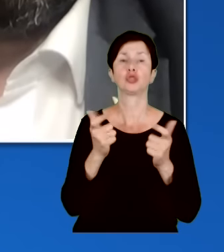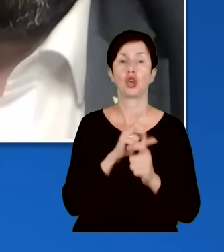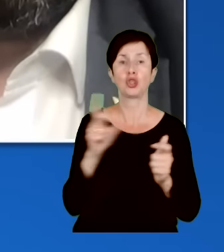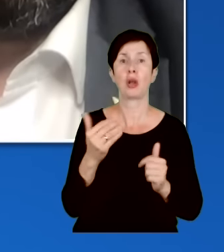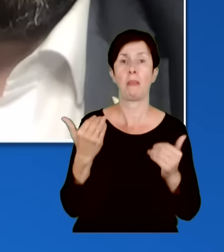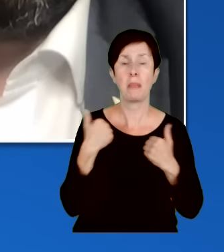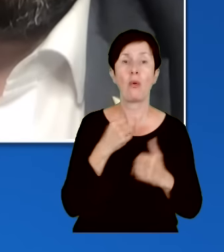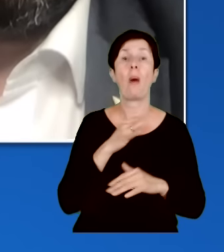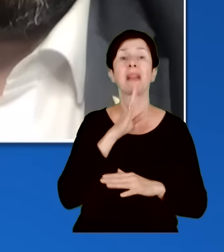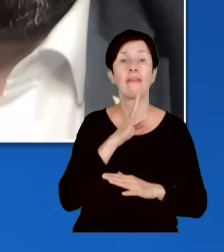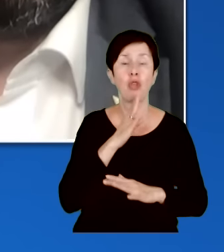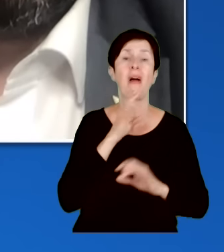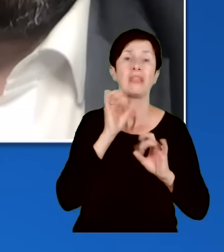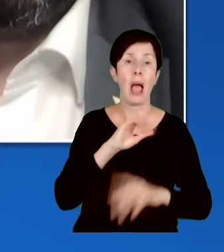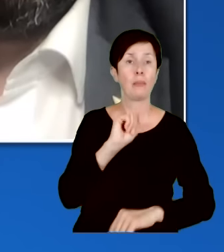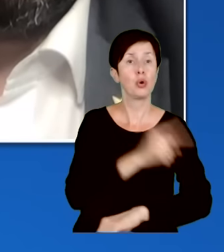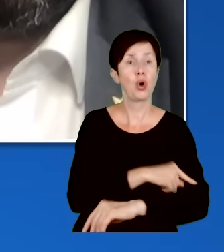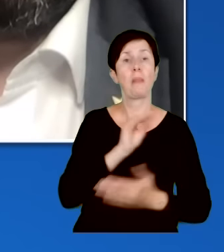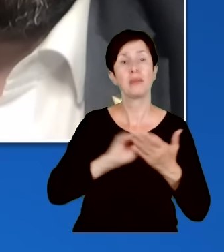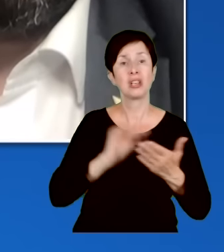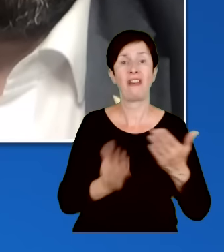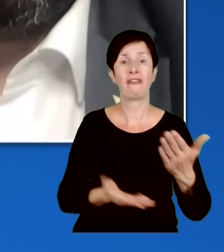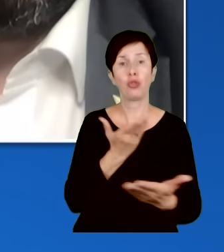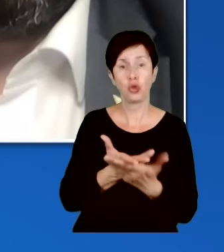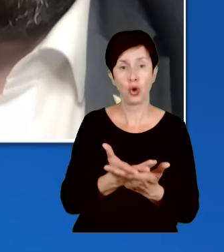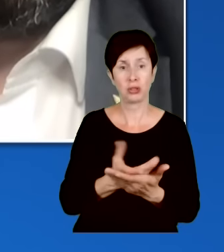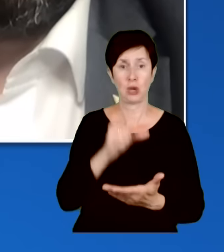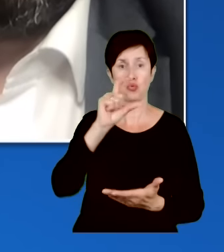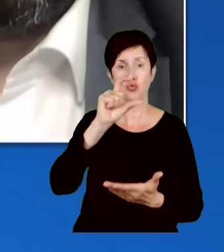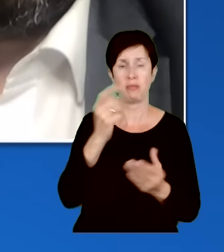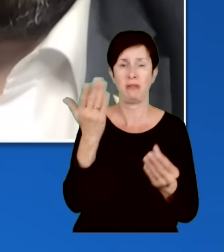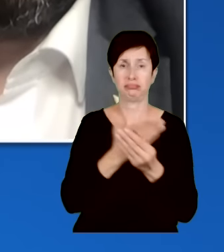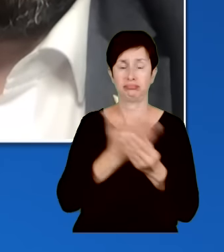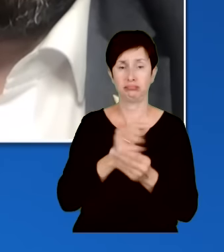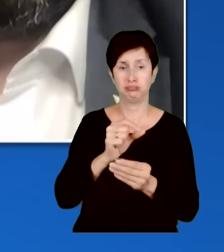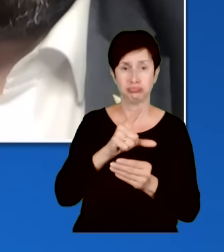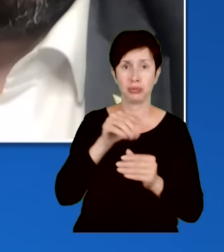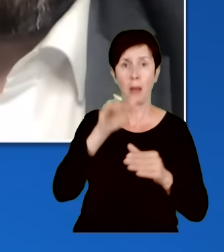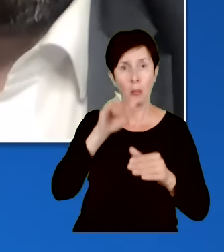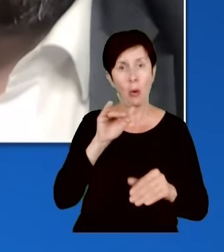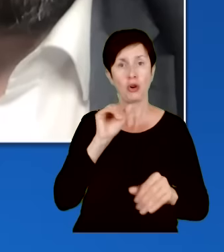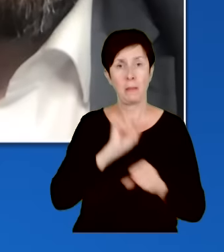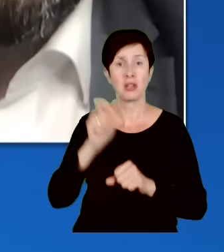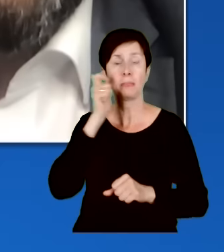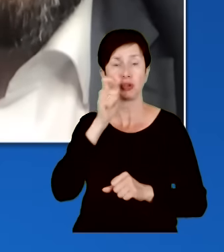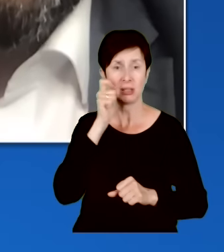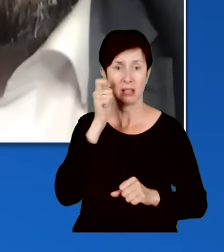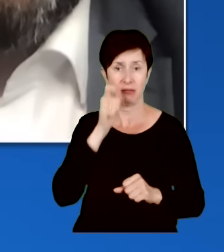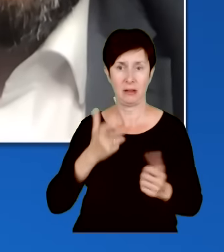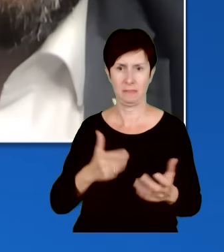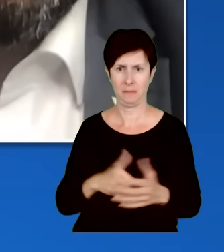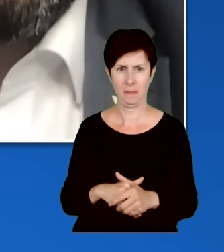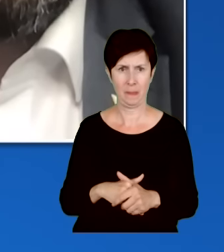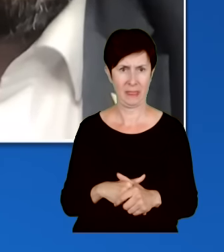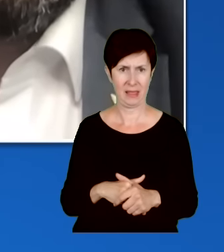uprawdopodobnione przez prokuratora we wniosku który jest tak gruby że może dochodzić do przestępstwa reszta to jest